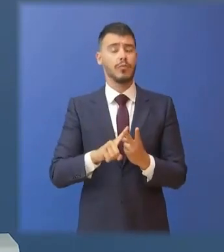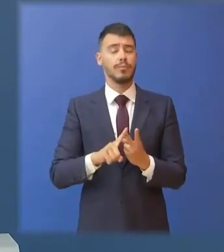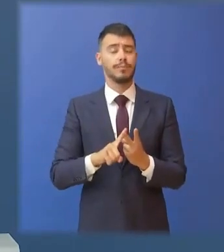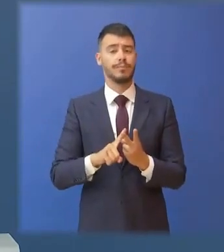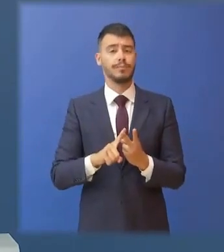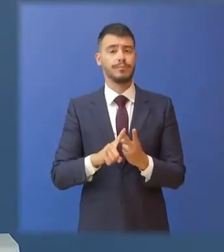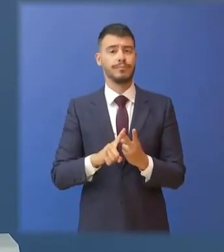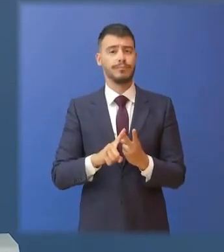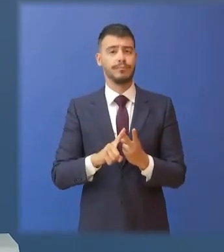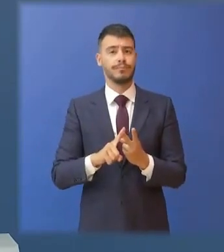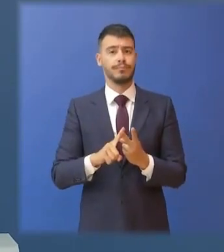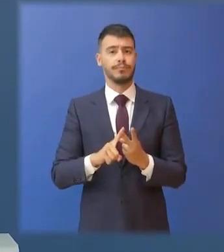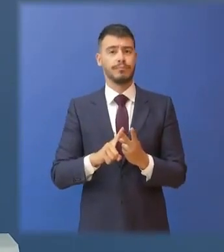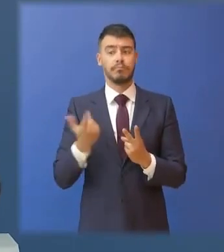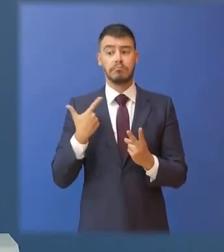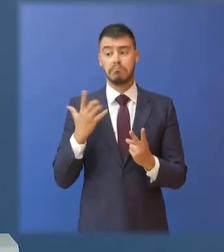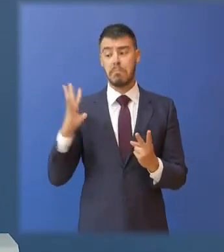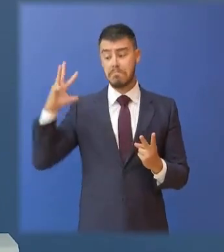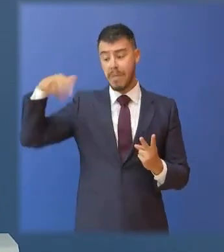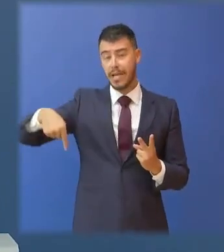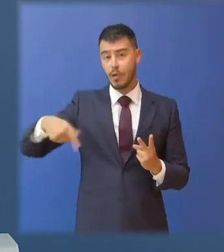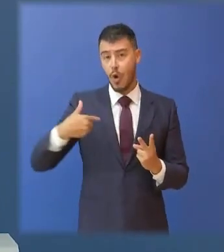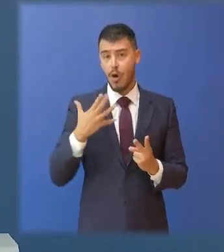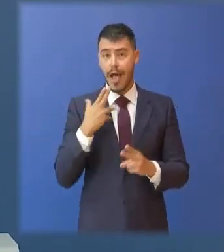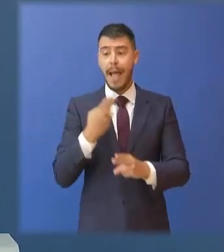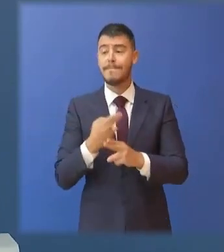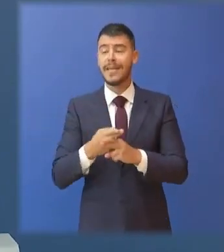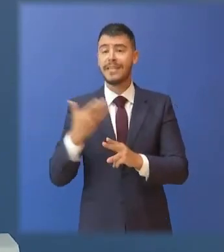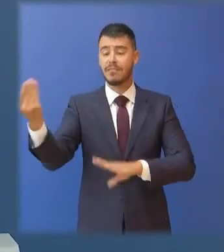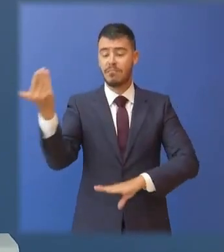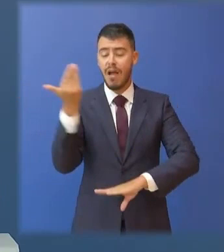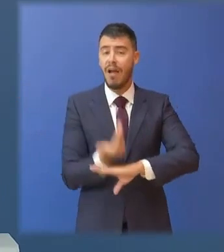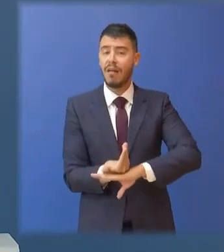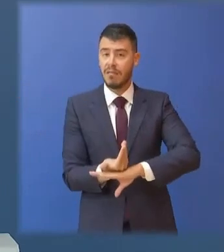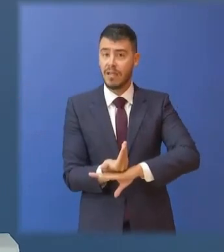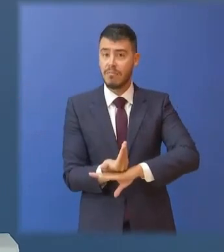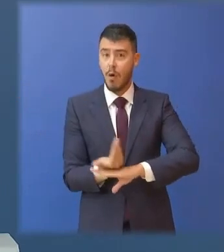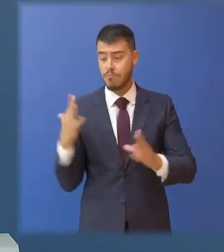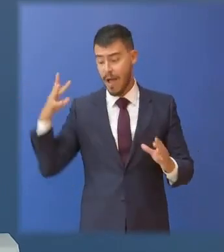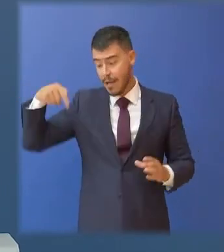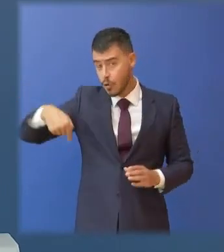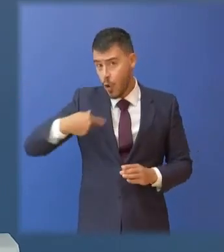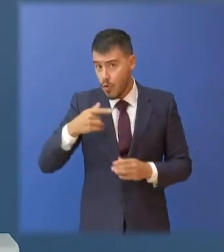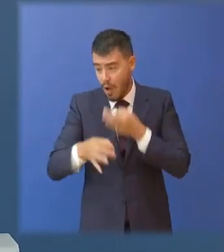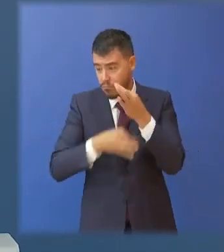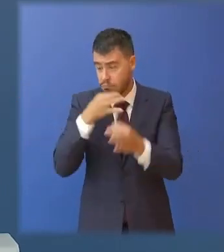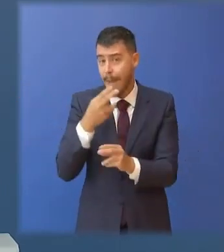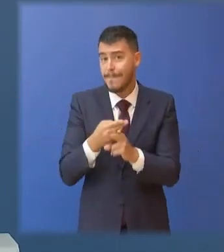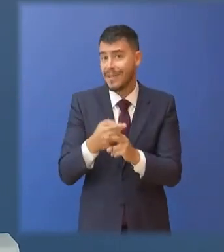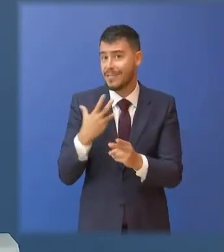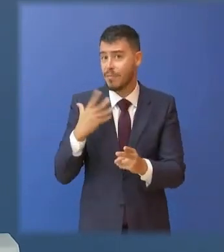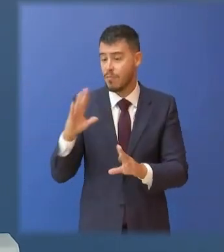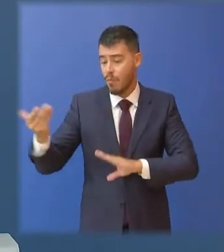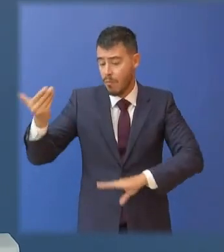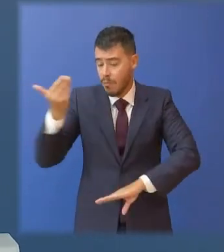κάποιο αίτημα επίσημο, μέχρι στιγμής τουλάχιστον, μέχρι πριν ξεκινήσει το σημερινό briefing. Από εκεί και πέρα, η ελληνική πλευρά δεν